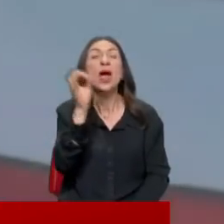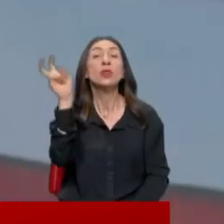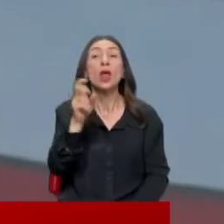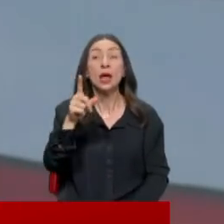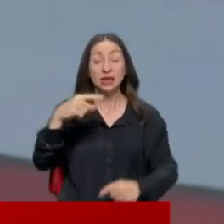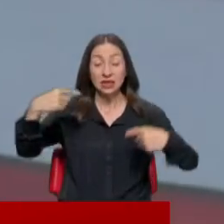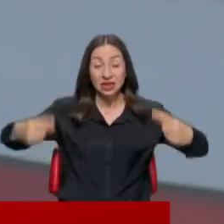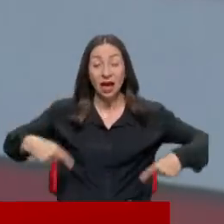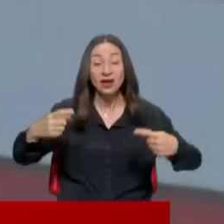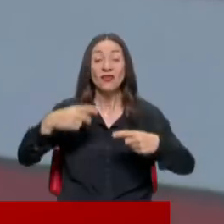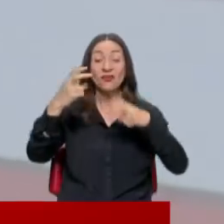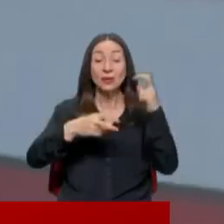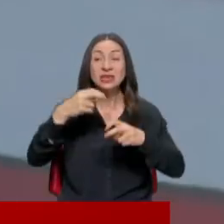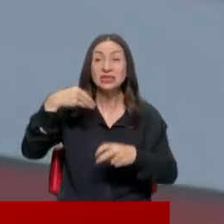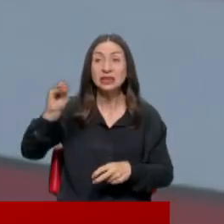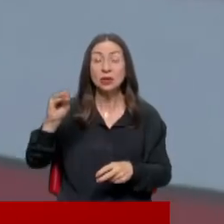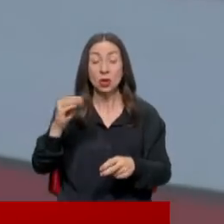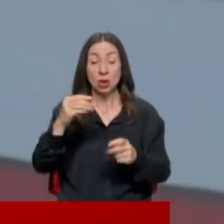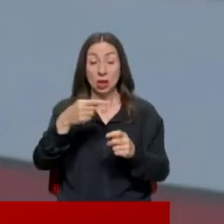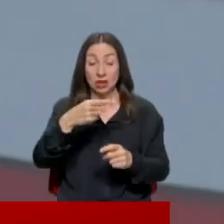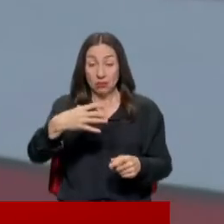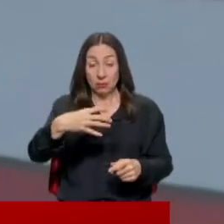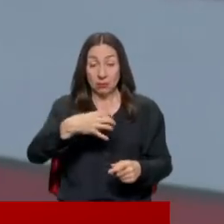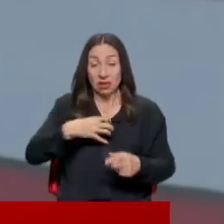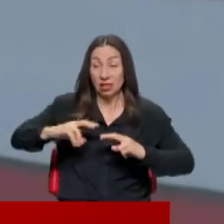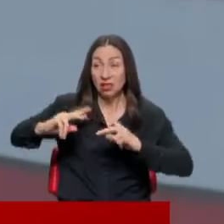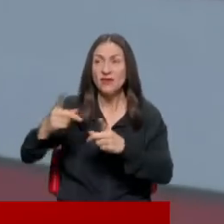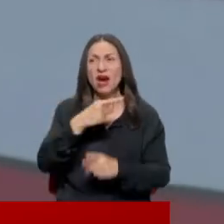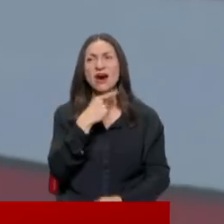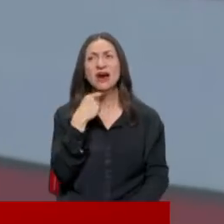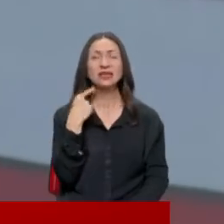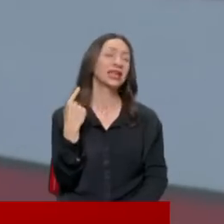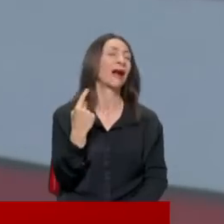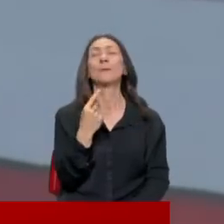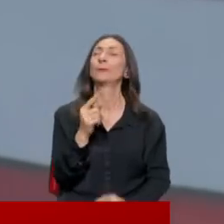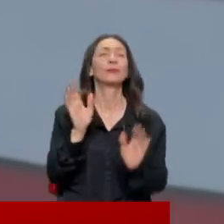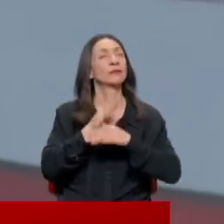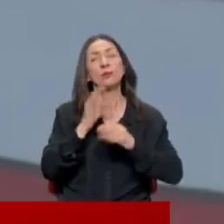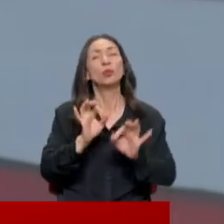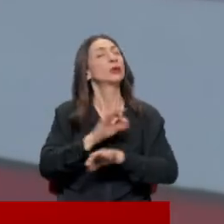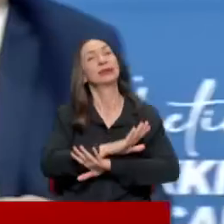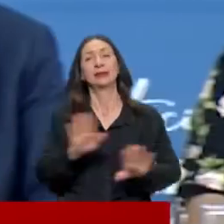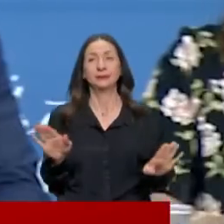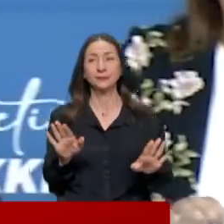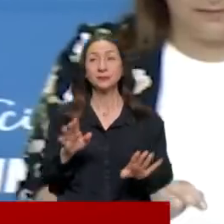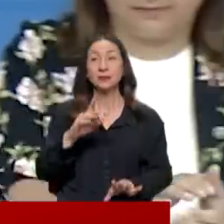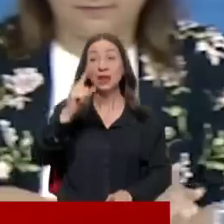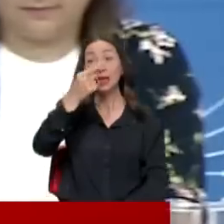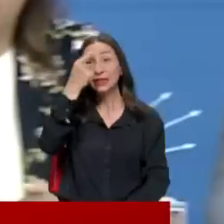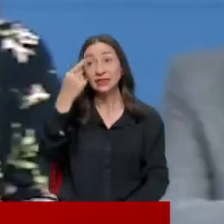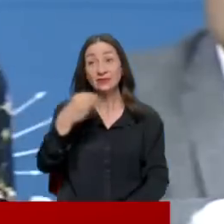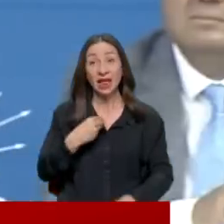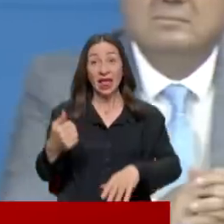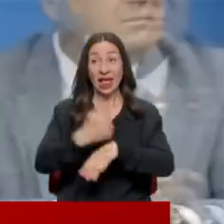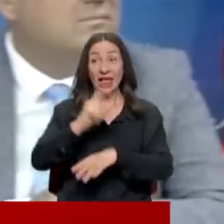palet fabrikamızın satılması, mülkiyetinin devri asla söz konusu değildir. Allah nasip eder